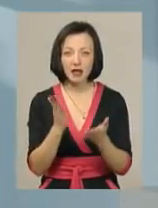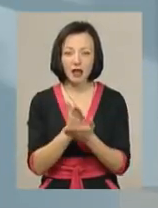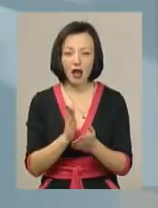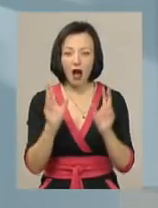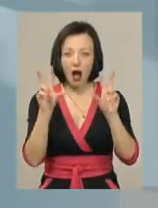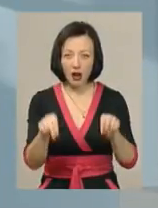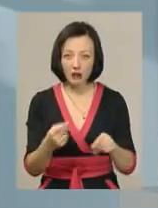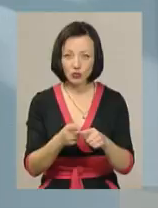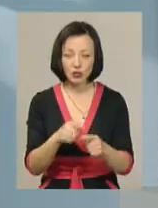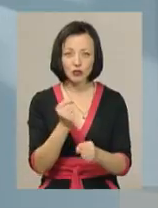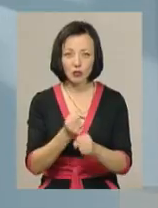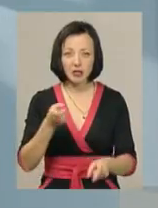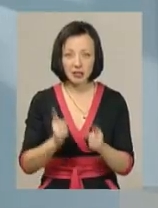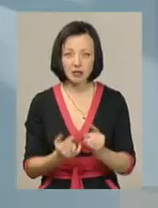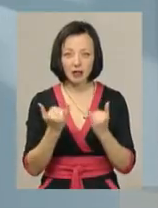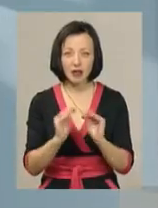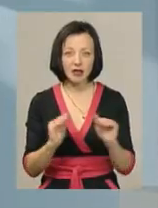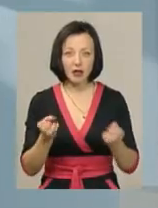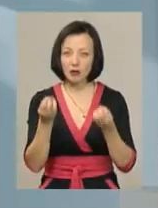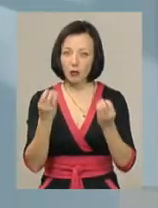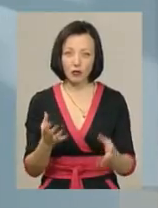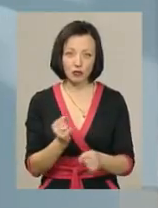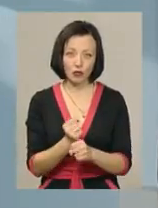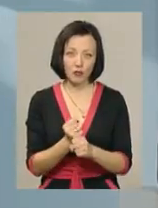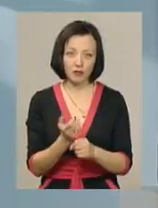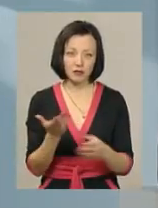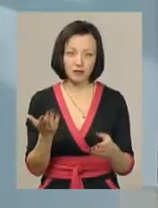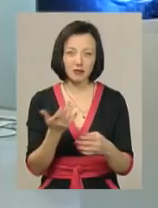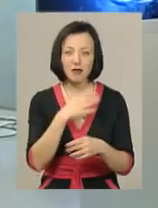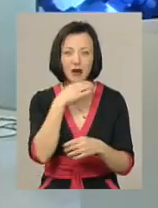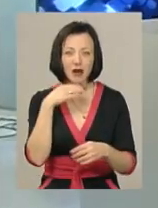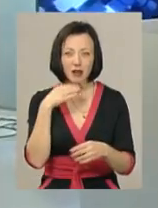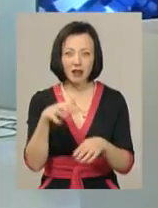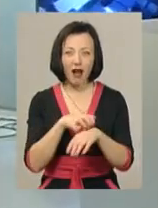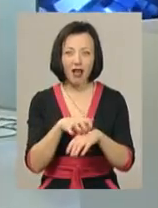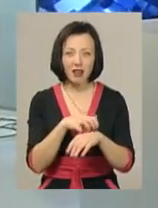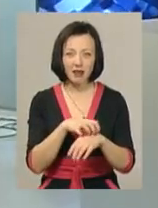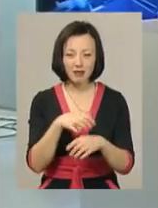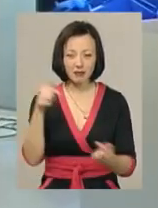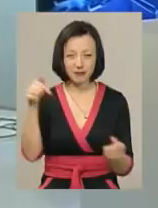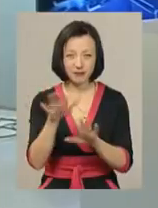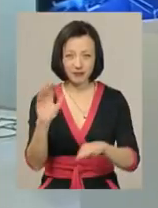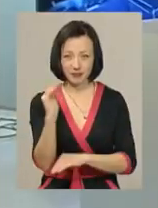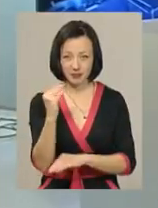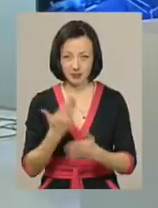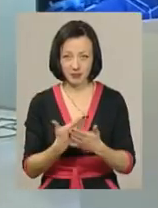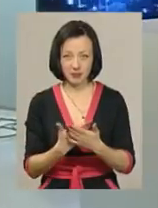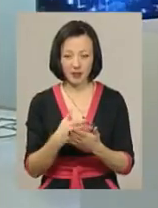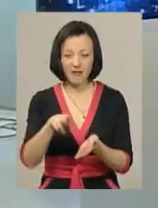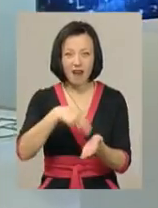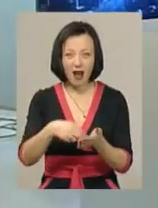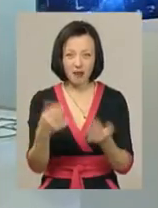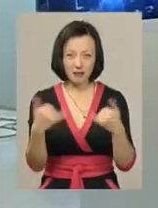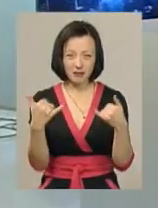гарантія того що це зроблено дійсно для дітей а не просто зроблено тому що зараз тому що зараз дуже багато алергнних речей неякісних фарб і це